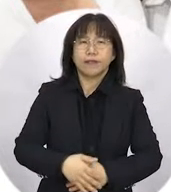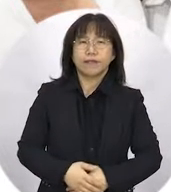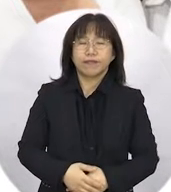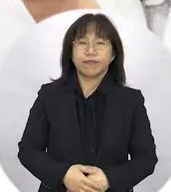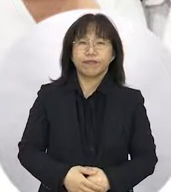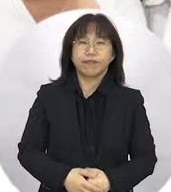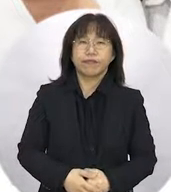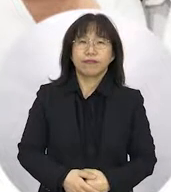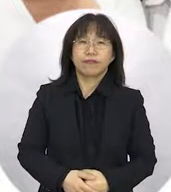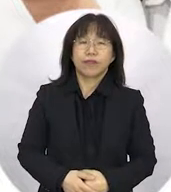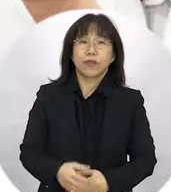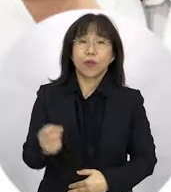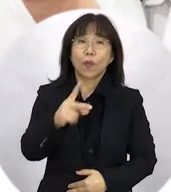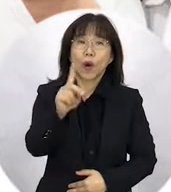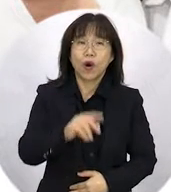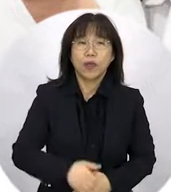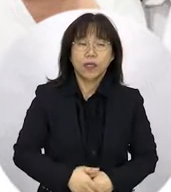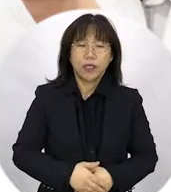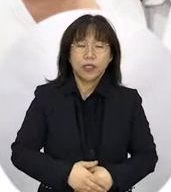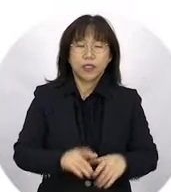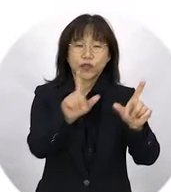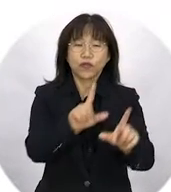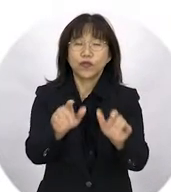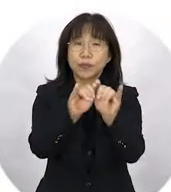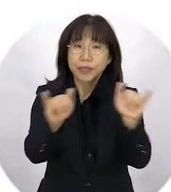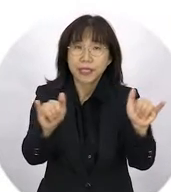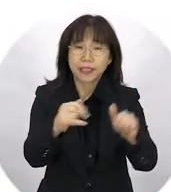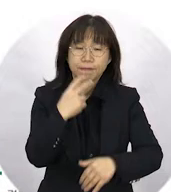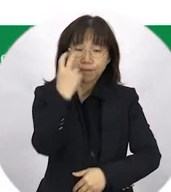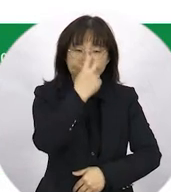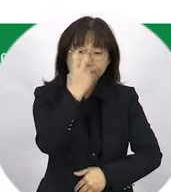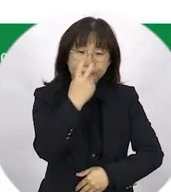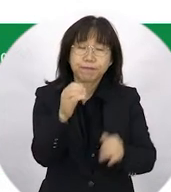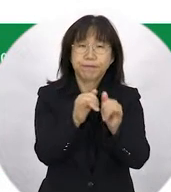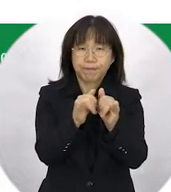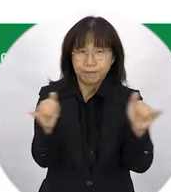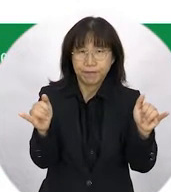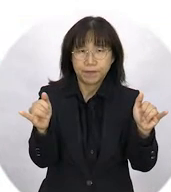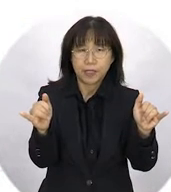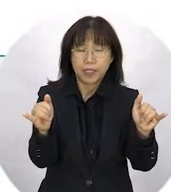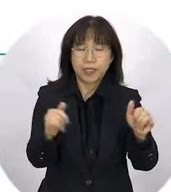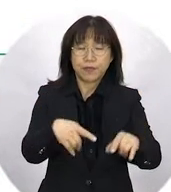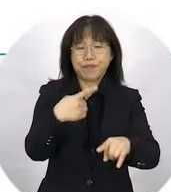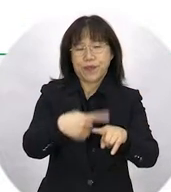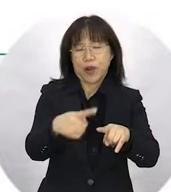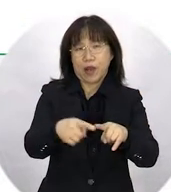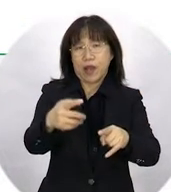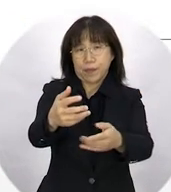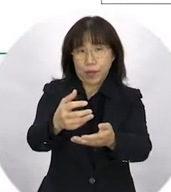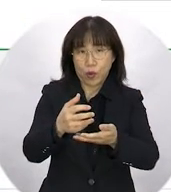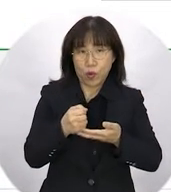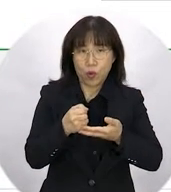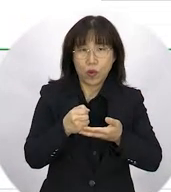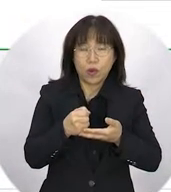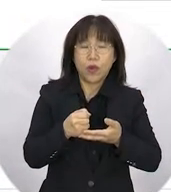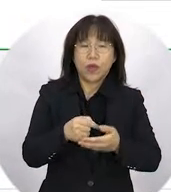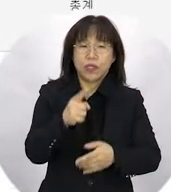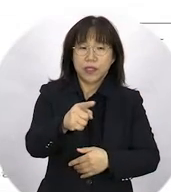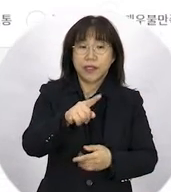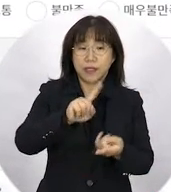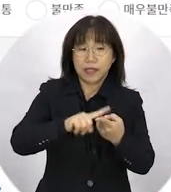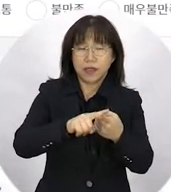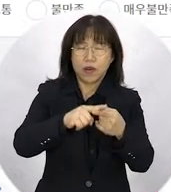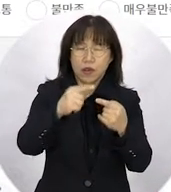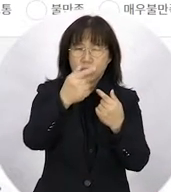받았습니다 또 반드시 주민 배심원단 을 통한 민주적 절차를 거치도록 하고 공약사업 자체평가